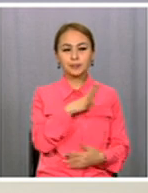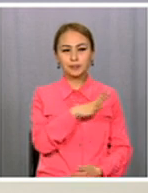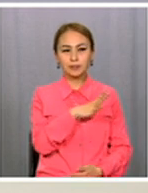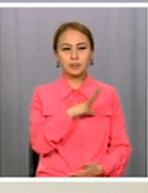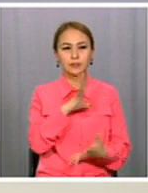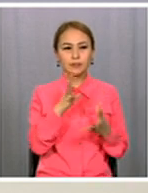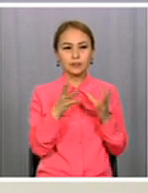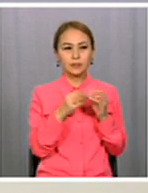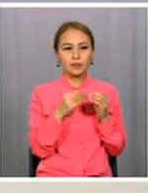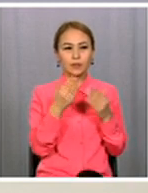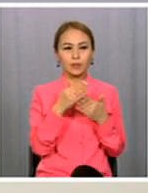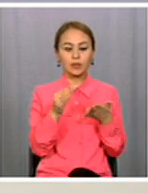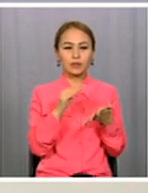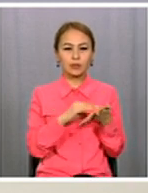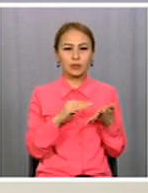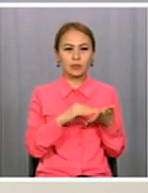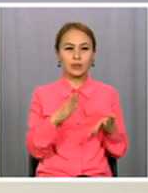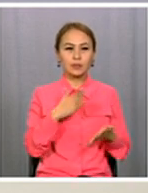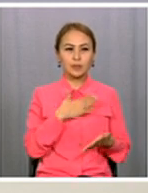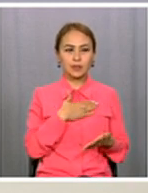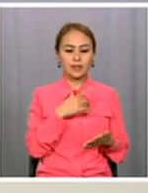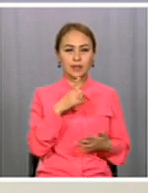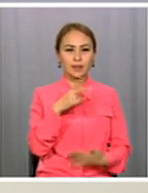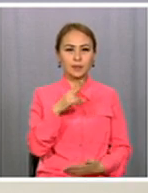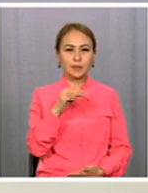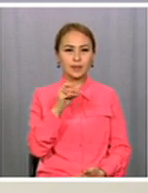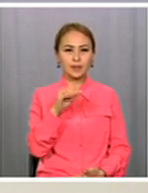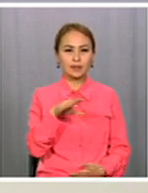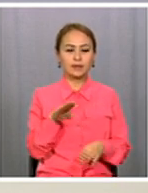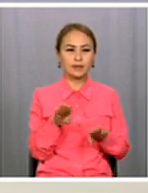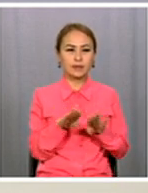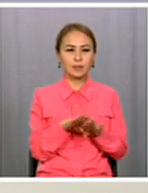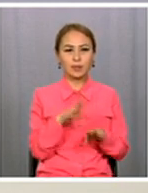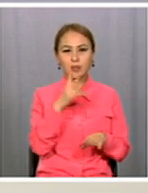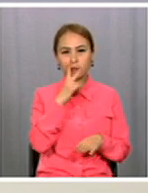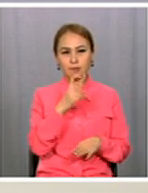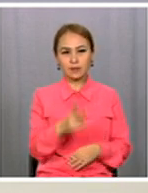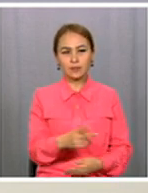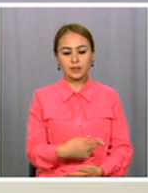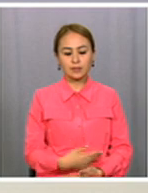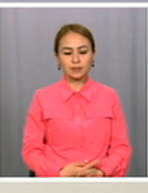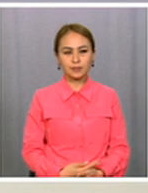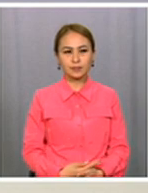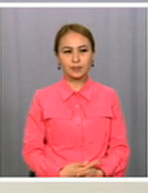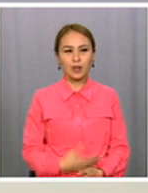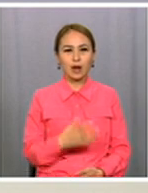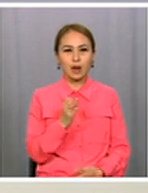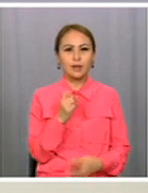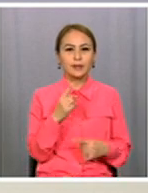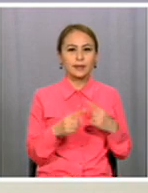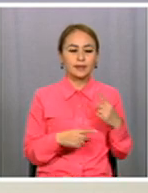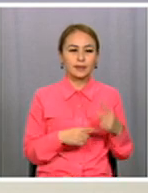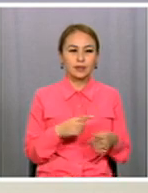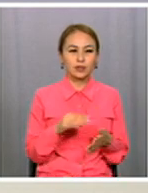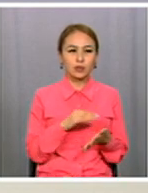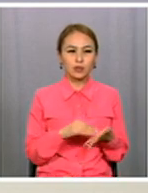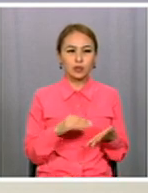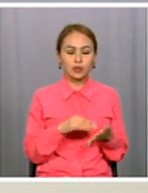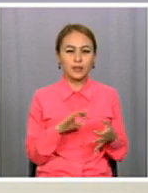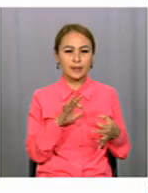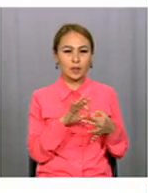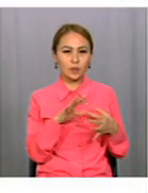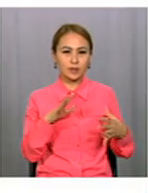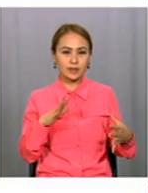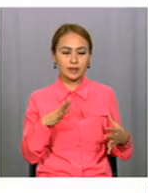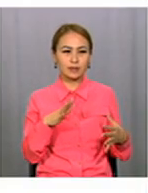Яғни, бұл үзінділерді біз эпитет деп қарастырамыз. Ал келесі үзіндіде, тәуелсіздік